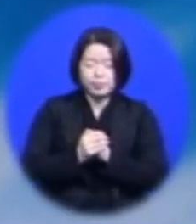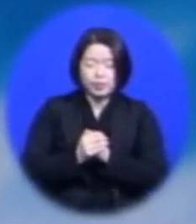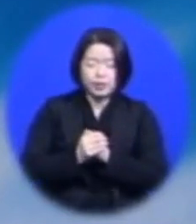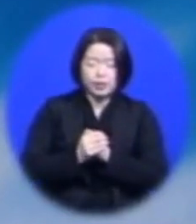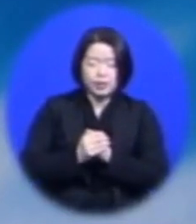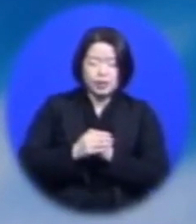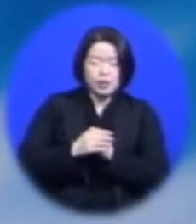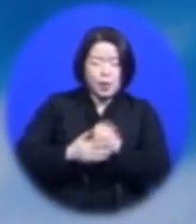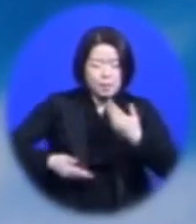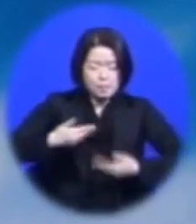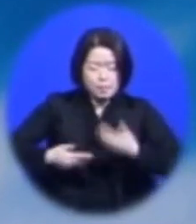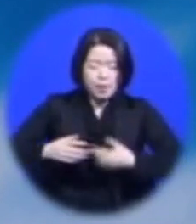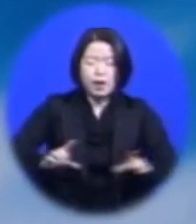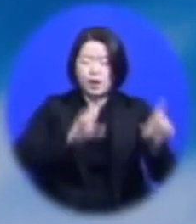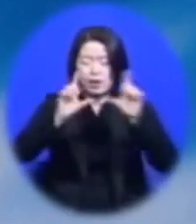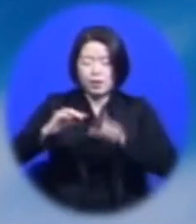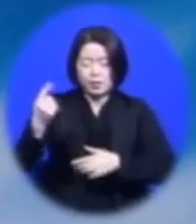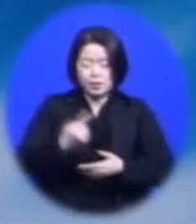정신없이 살았습니다.